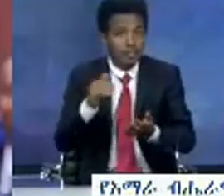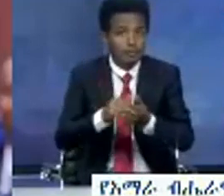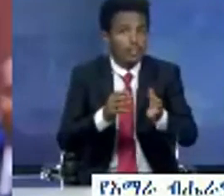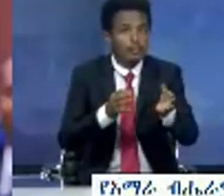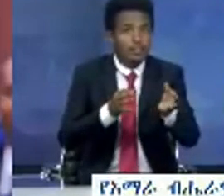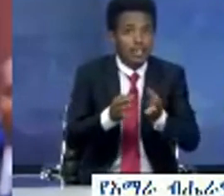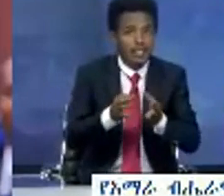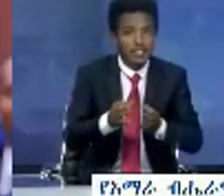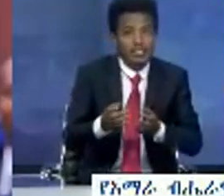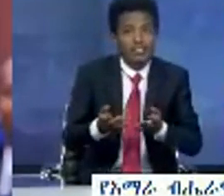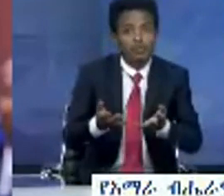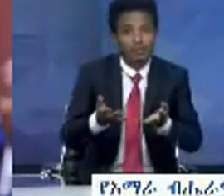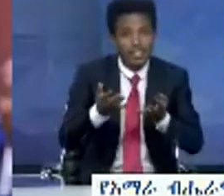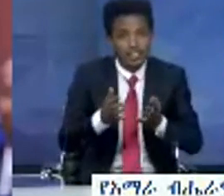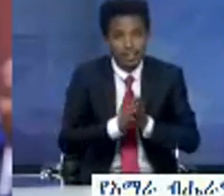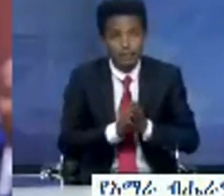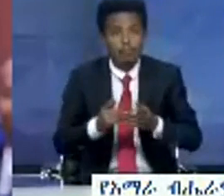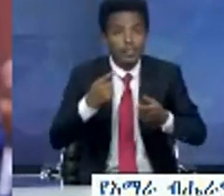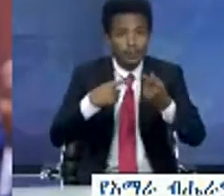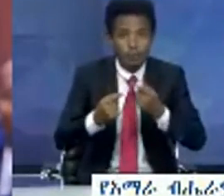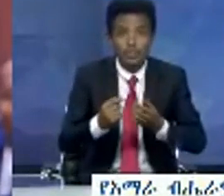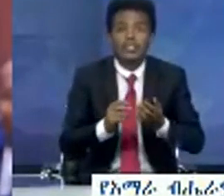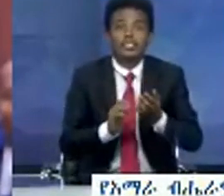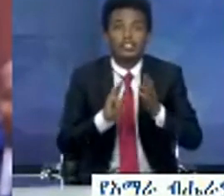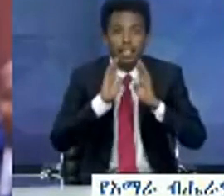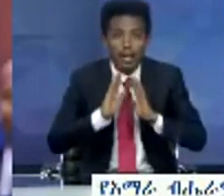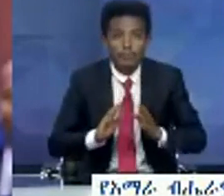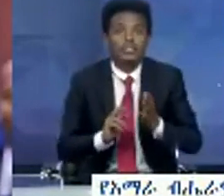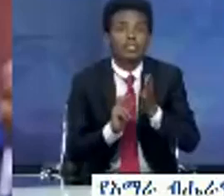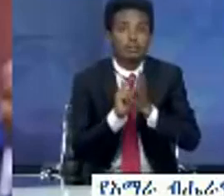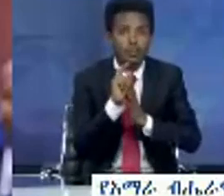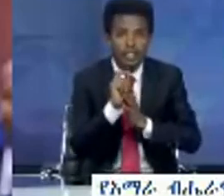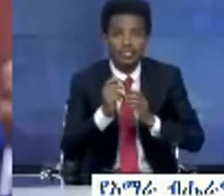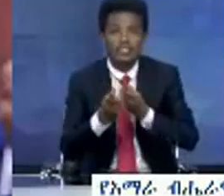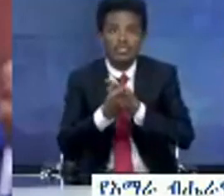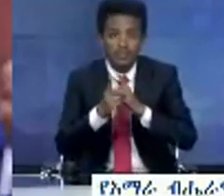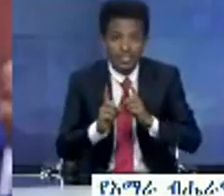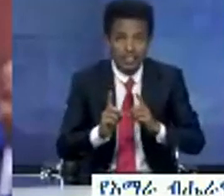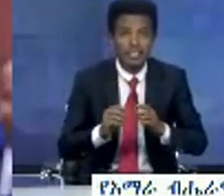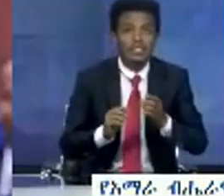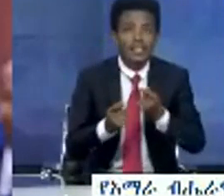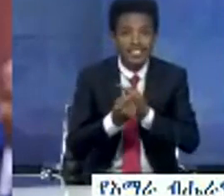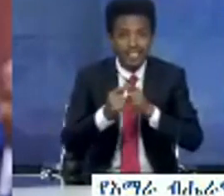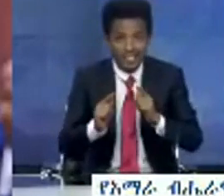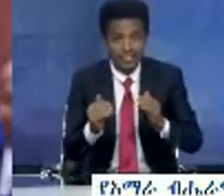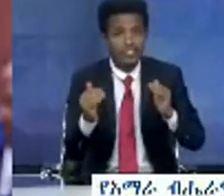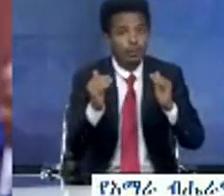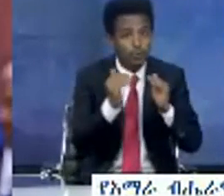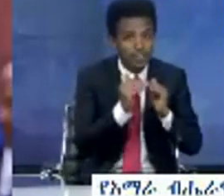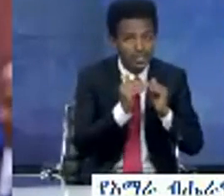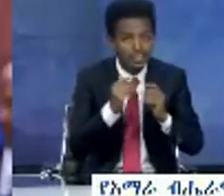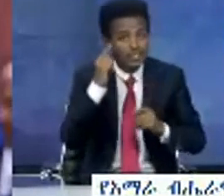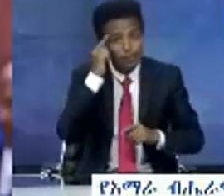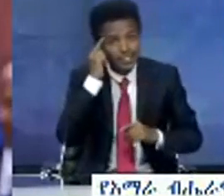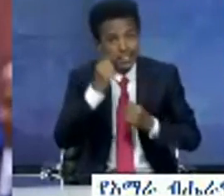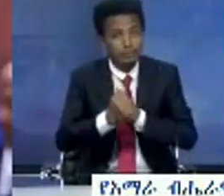ጊዜ የሰላም፣ የዲሞክራሲ፣ የብልጽግና፣ የፍትህ፣ የነጻነት፣ የእኩልነት፣